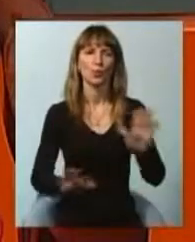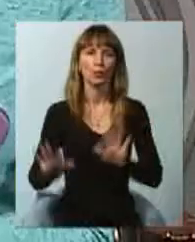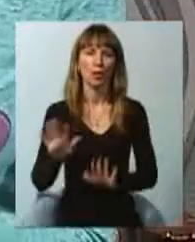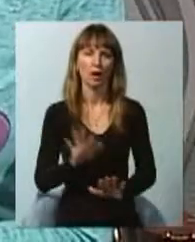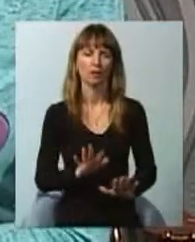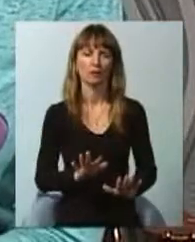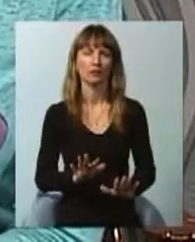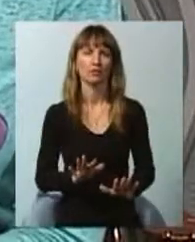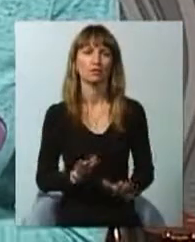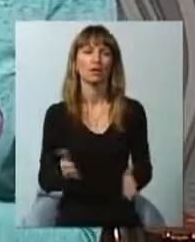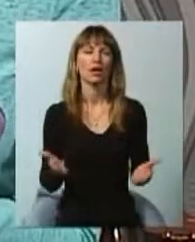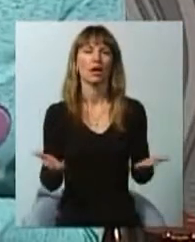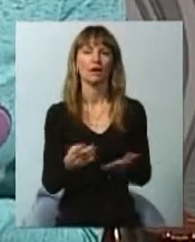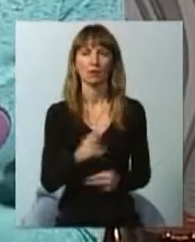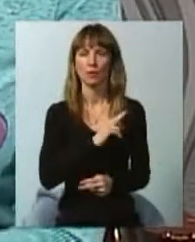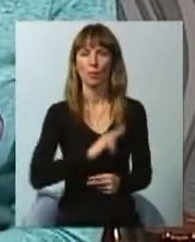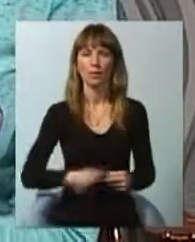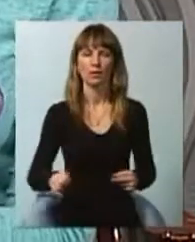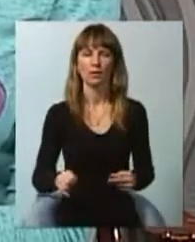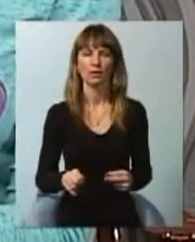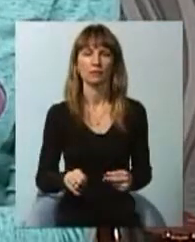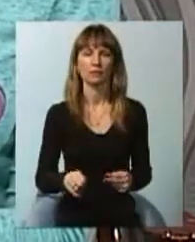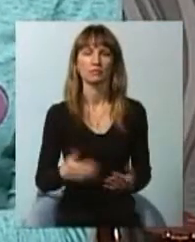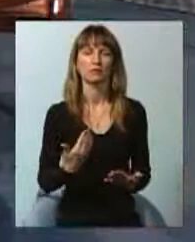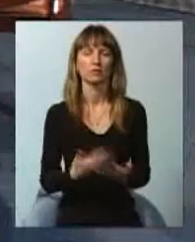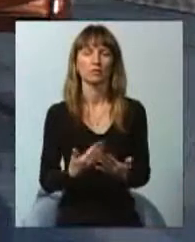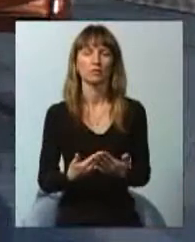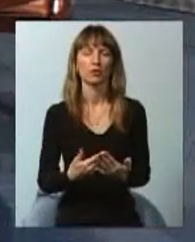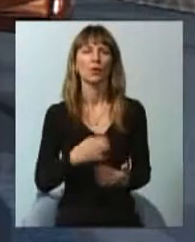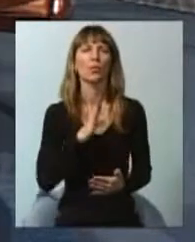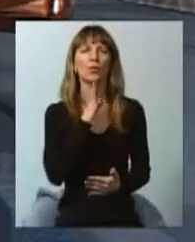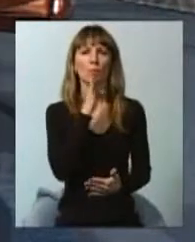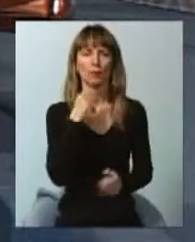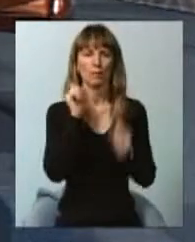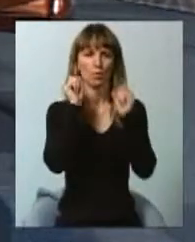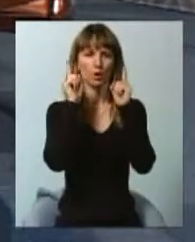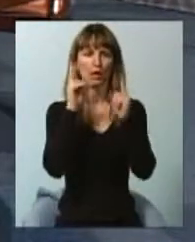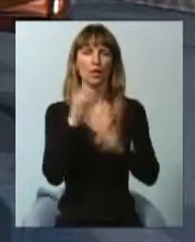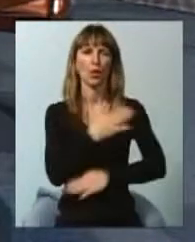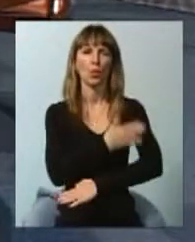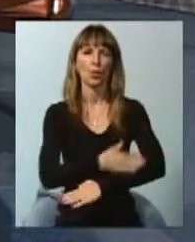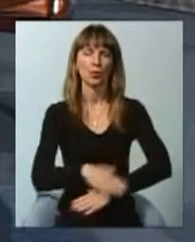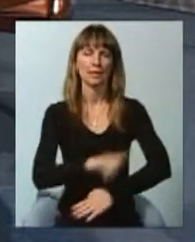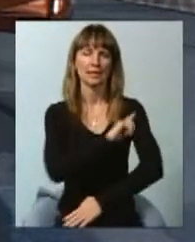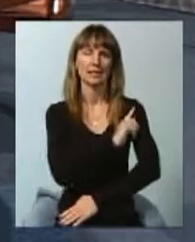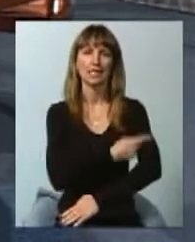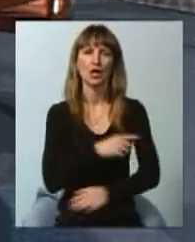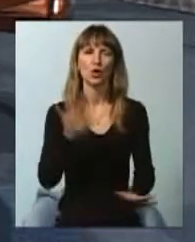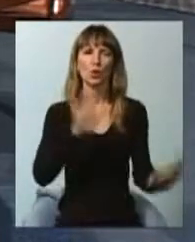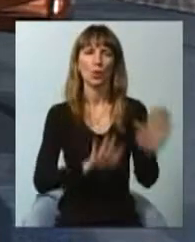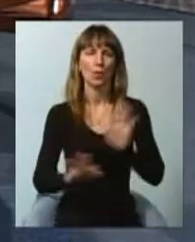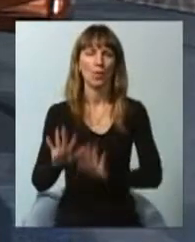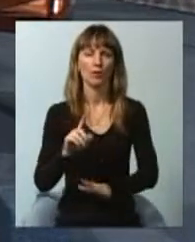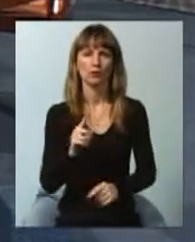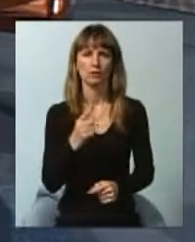от як він зникає? От, наприклад, вранці ми прокидаємось, на вулиці сильний, густий туман, що навіть